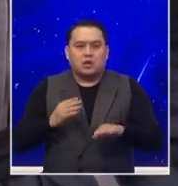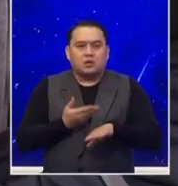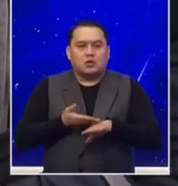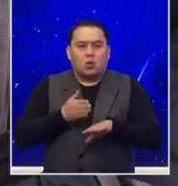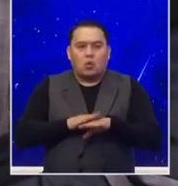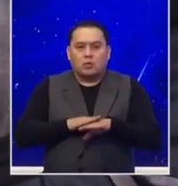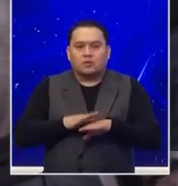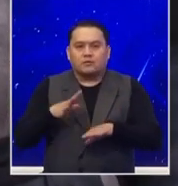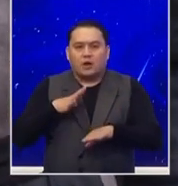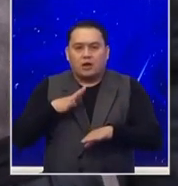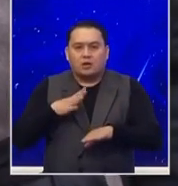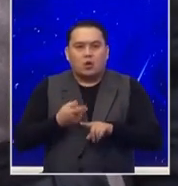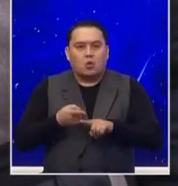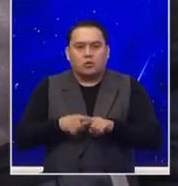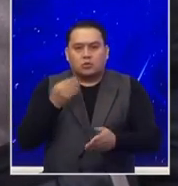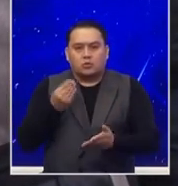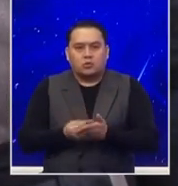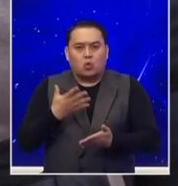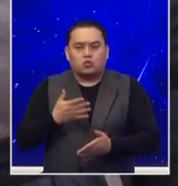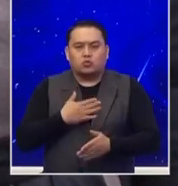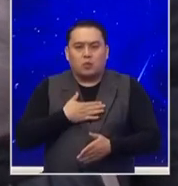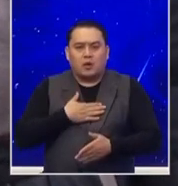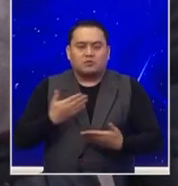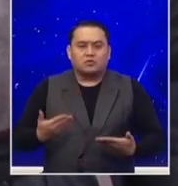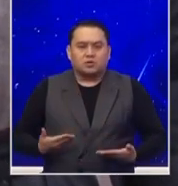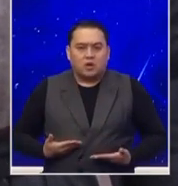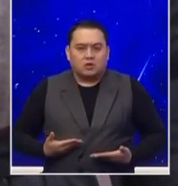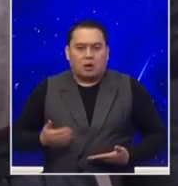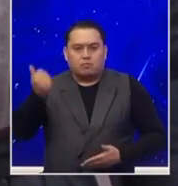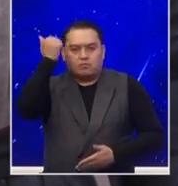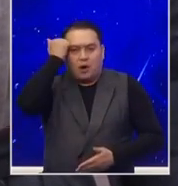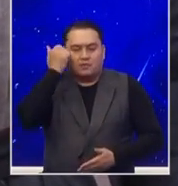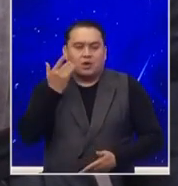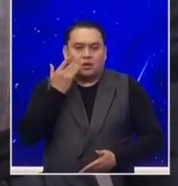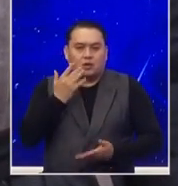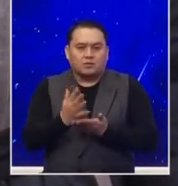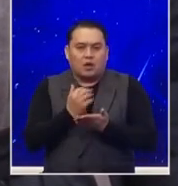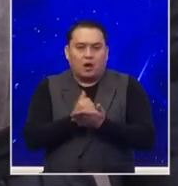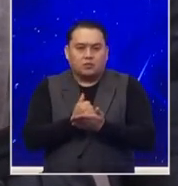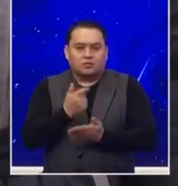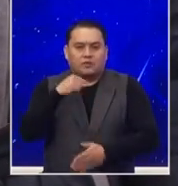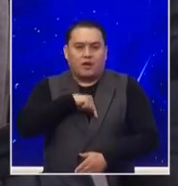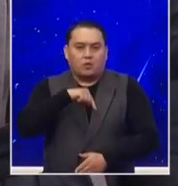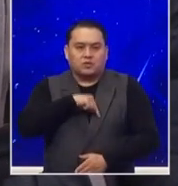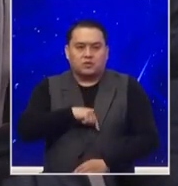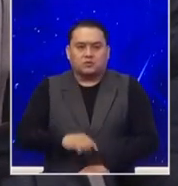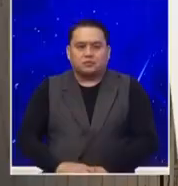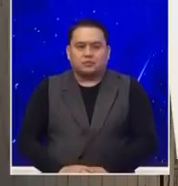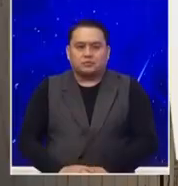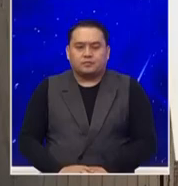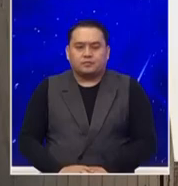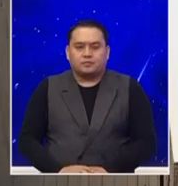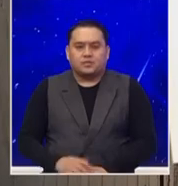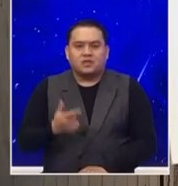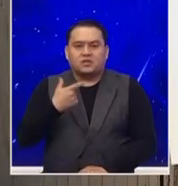сломленной в этот момент? Он самое дорогое, что было в моей жизни. Память о нем я навсегда сохраню в своем сердце.